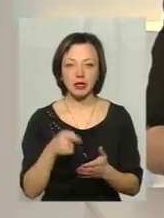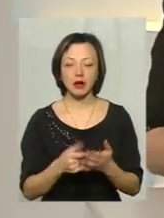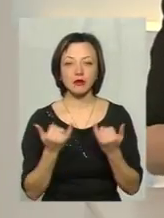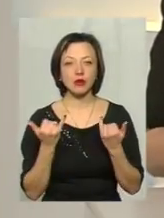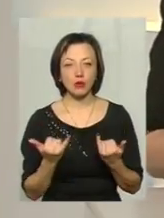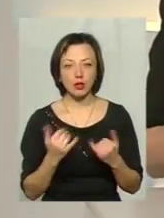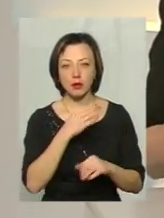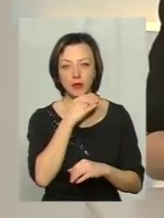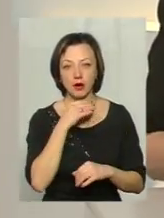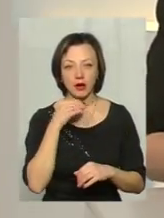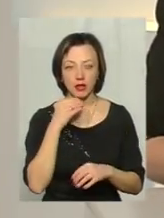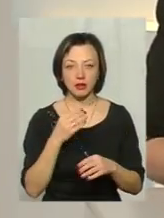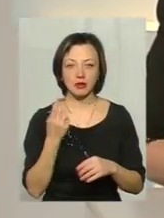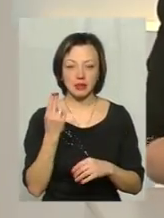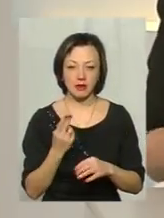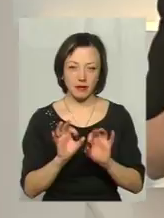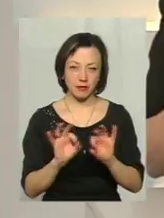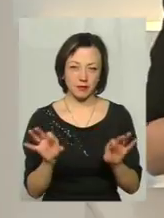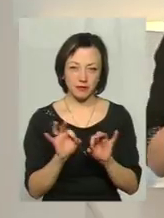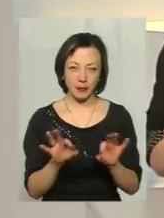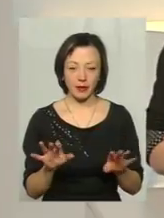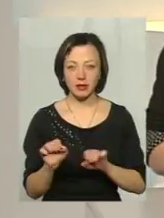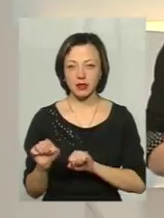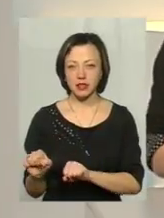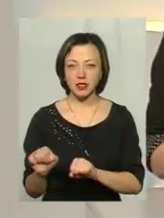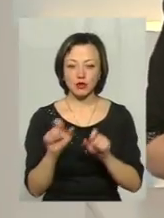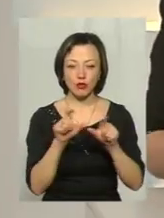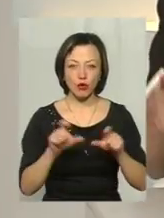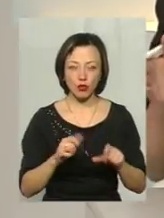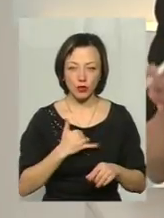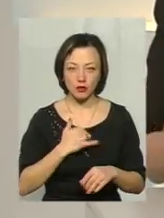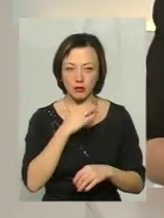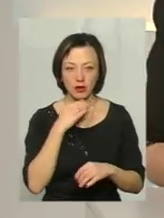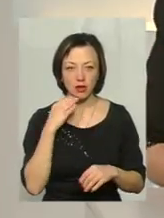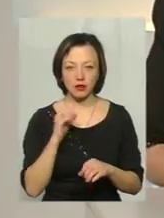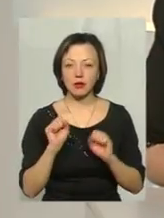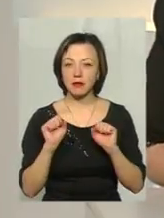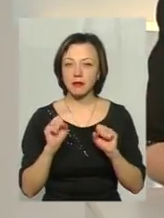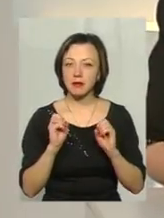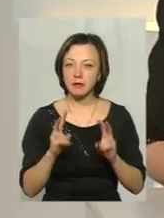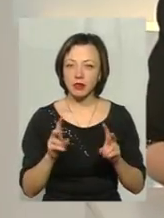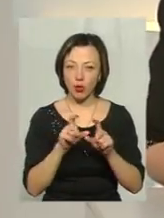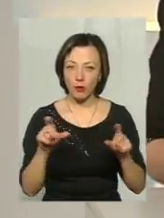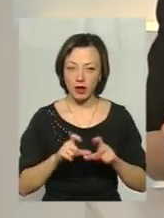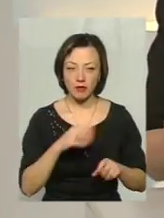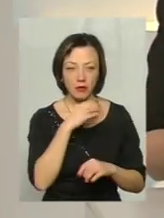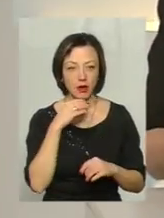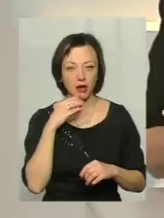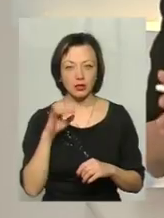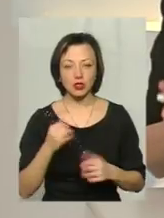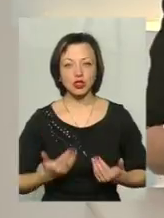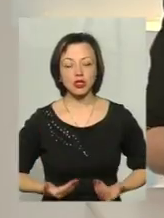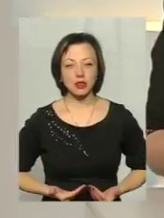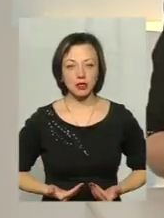сьогодні багато цифр назвали, і захисних споруд в нас багато, і потенційно небезпечних об'єктів багато, і